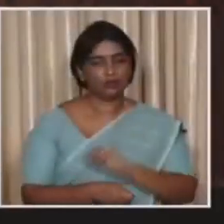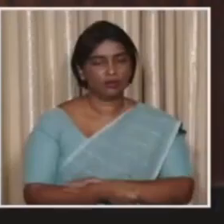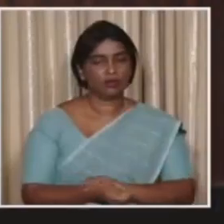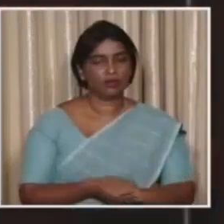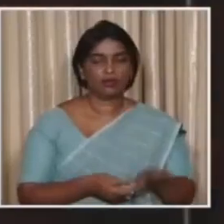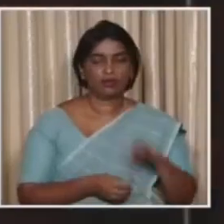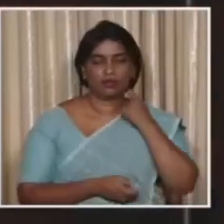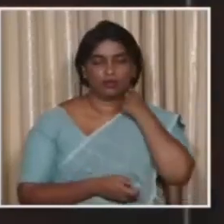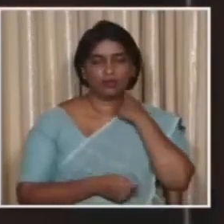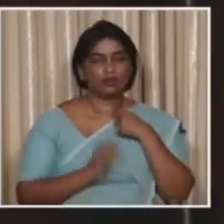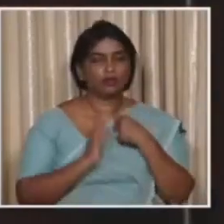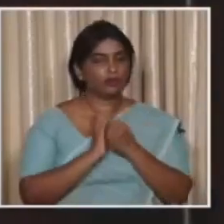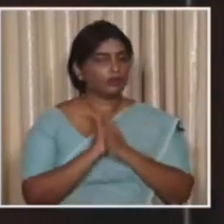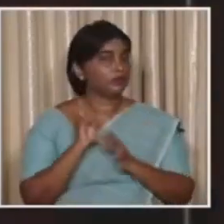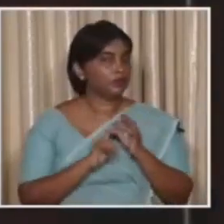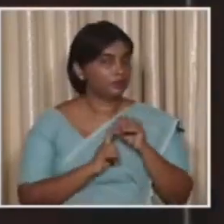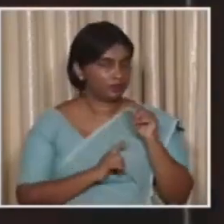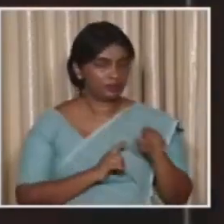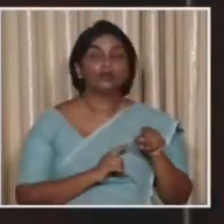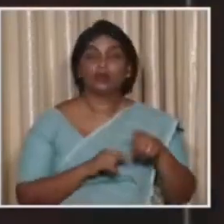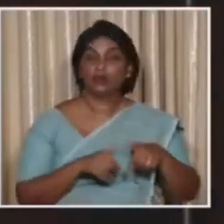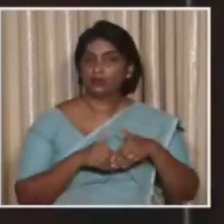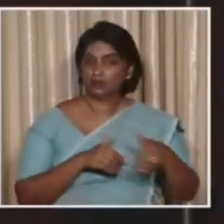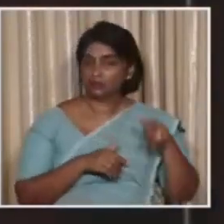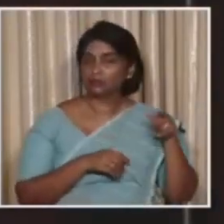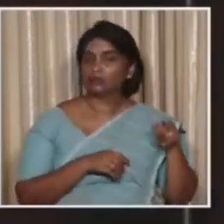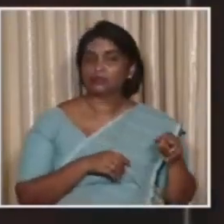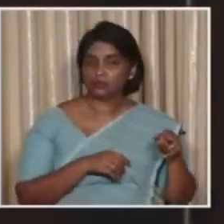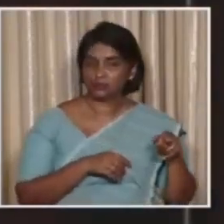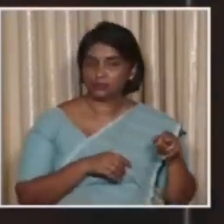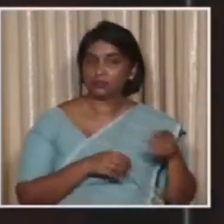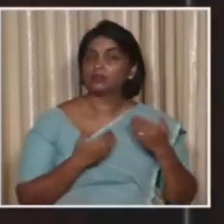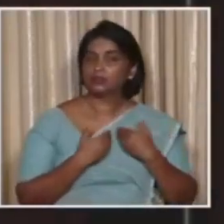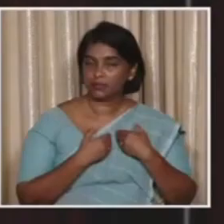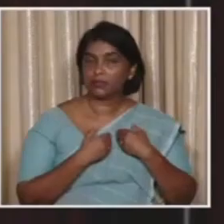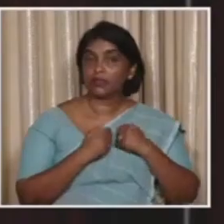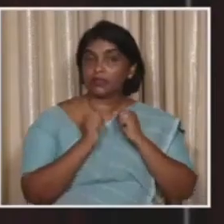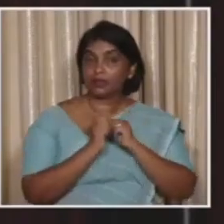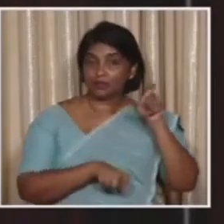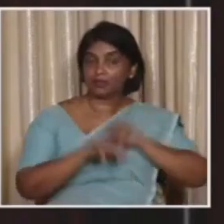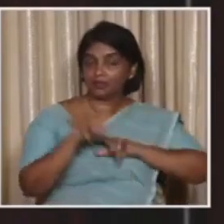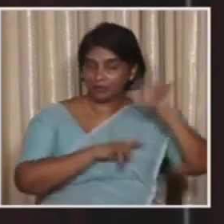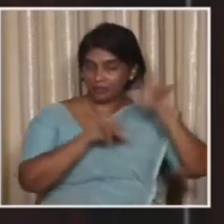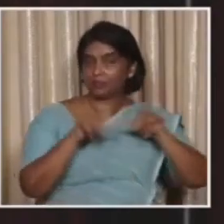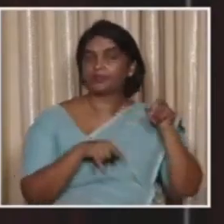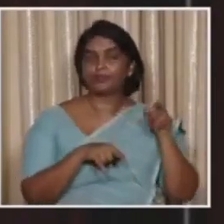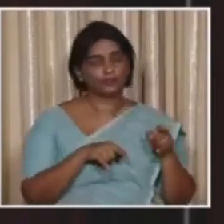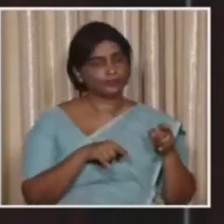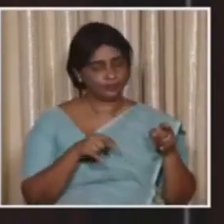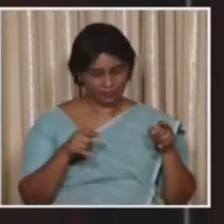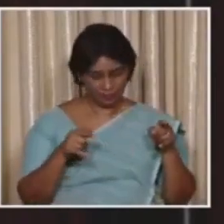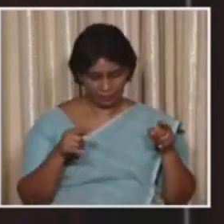Garu amati tumani me wena kota me ape sramikian widesa ratawal